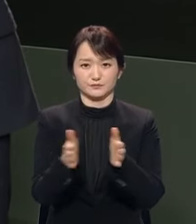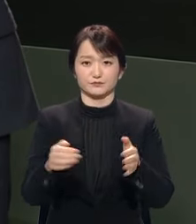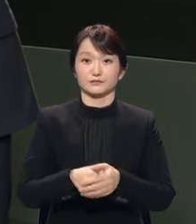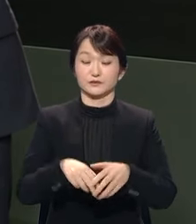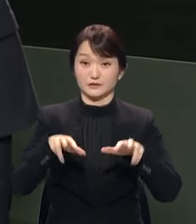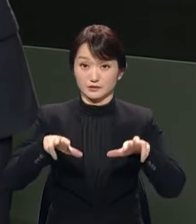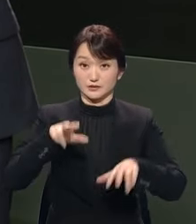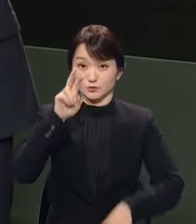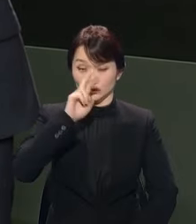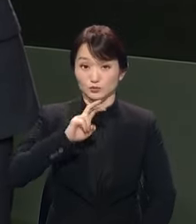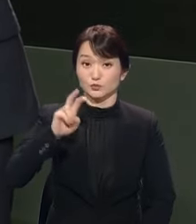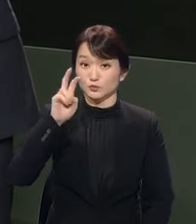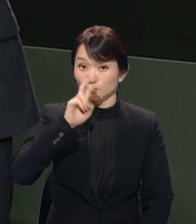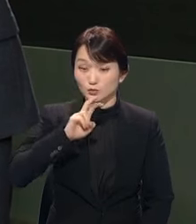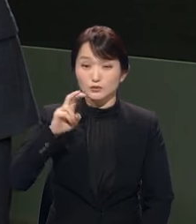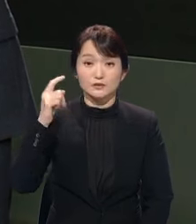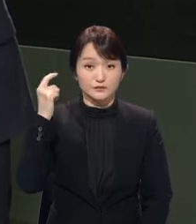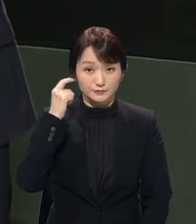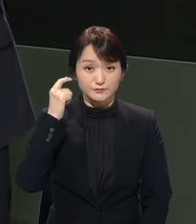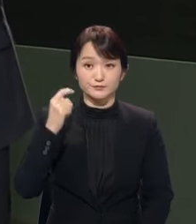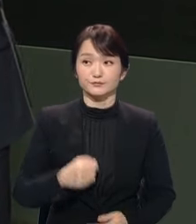노래 한 곡이 나올 텐데요.